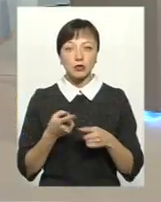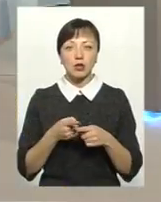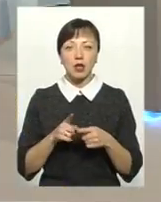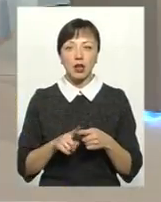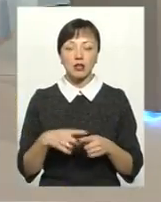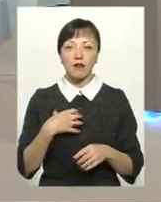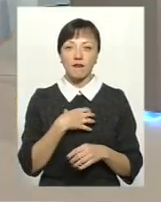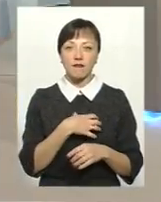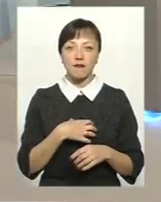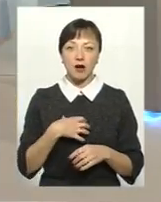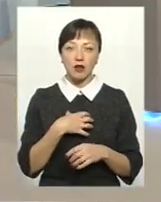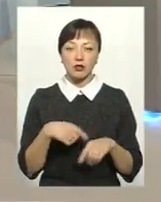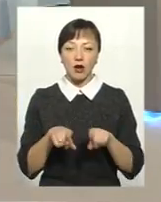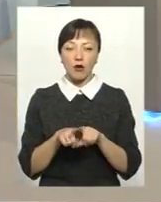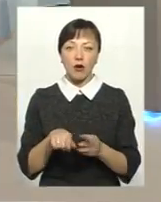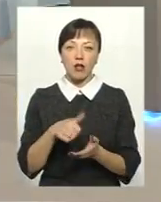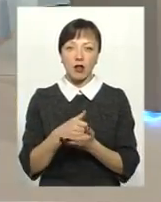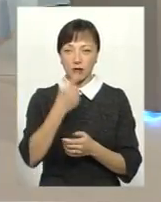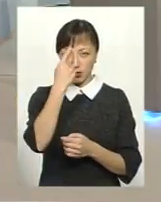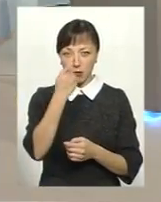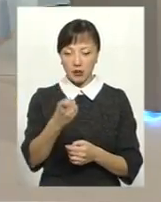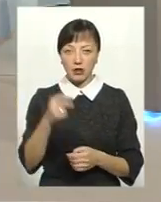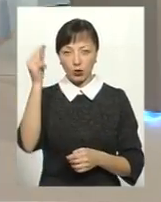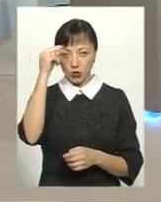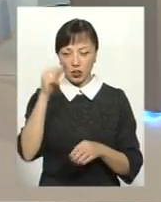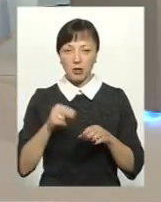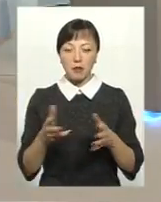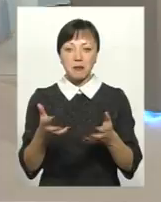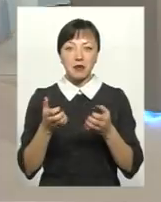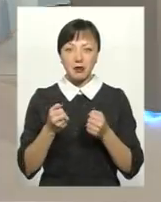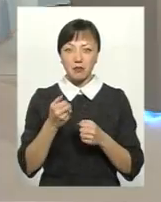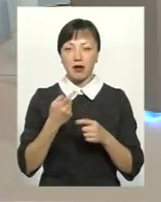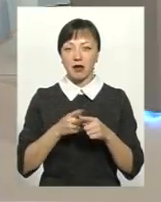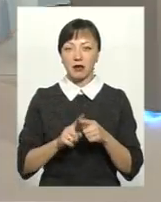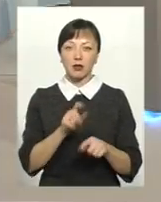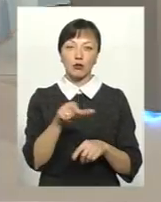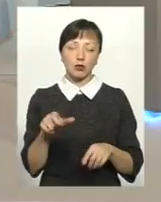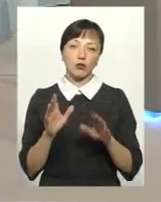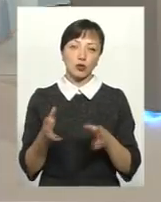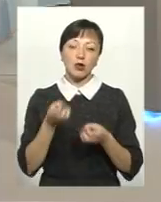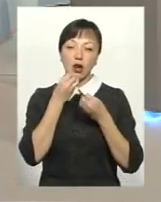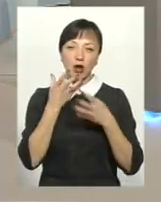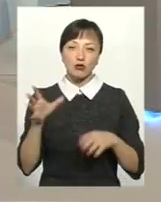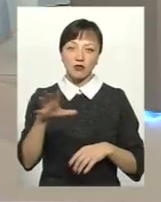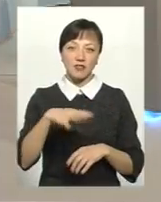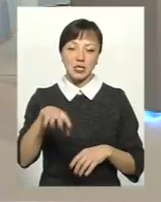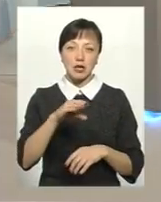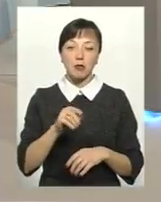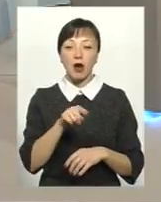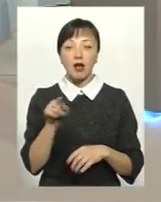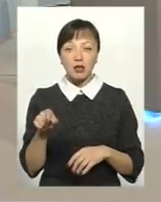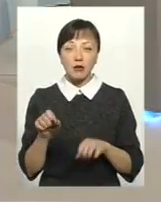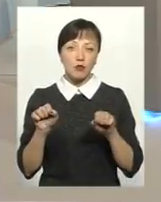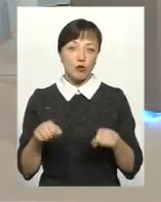очень важно, такой главный месседж, наверное, научиться принимать этих людей, тогда будет хорошо всем. Потому что